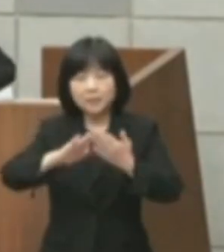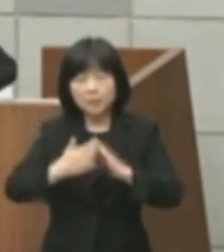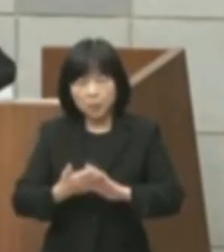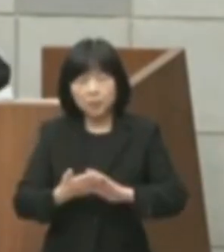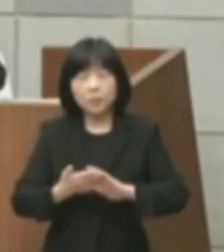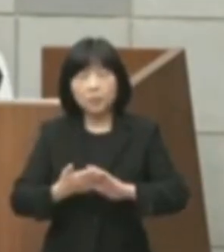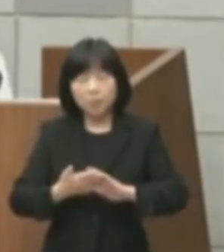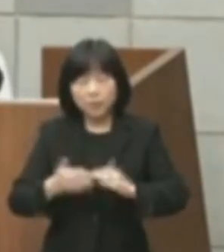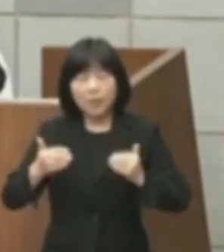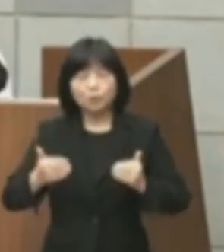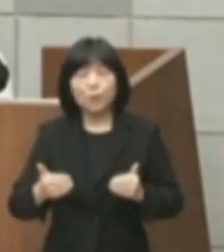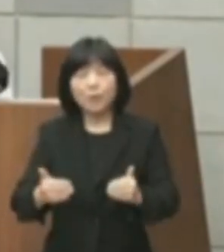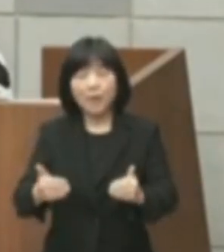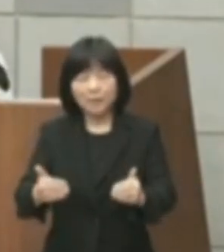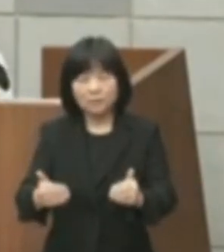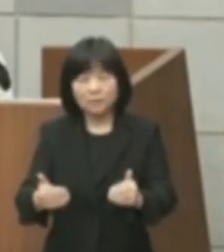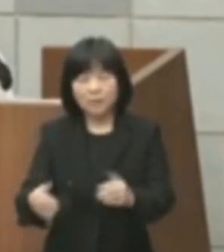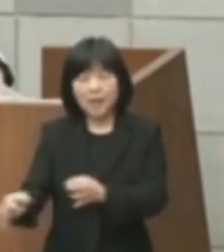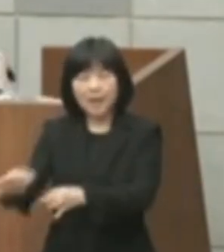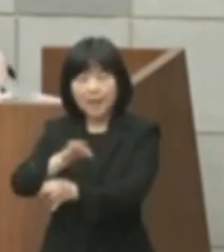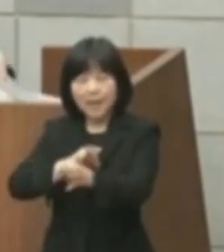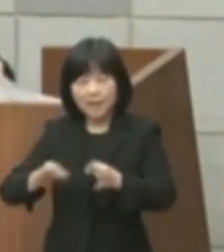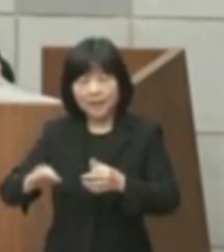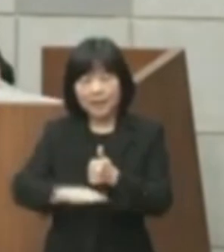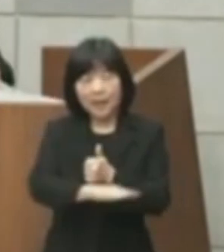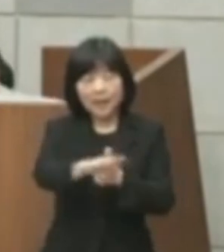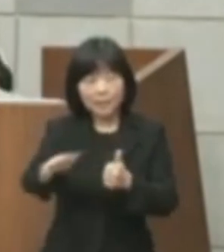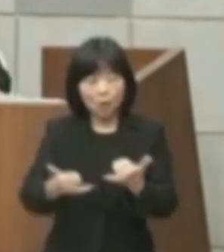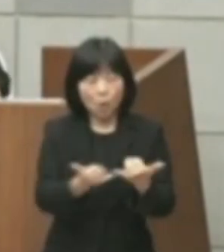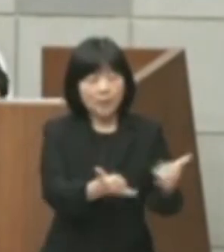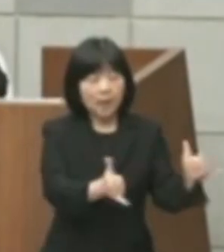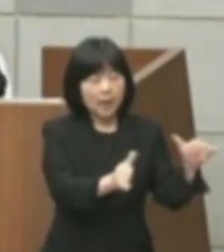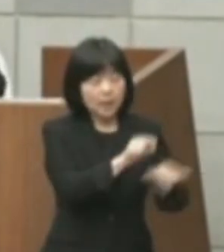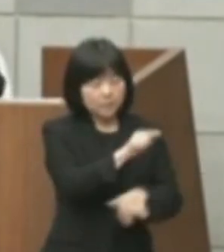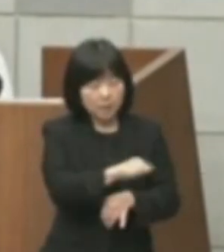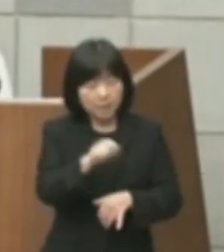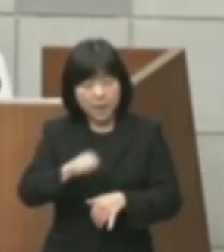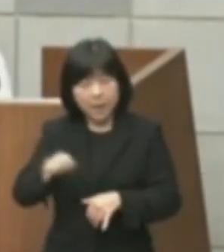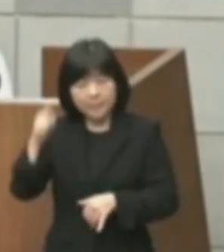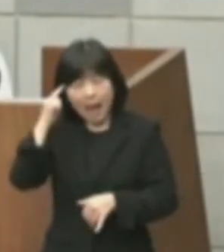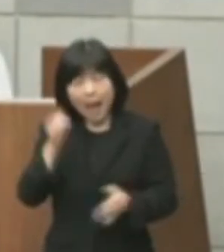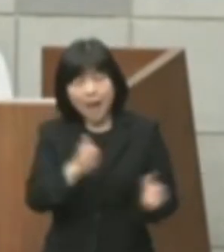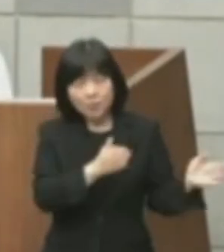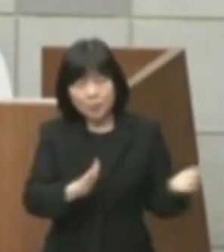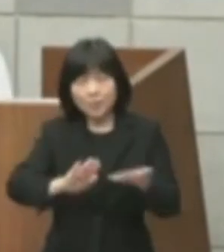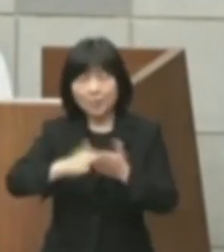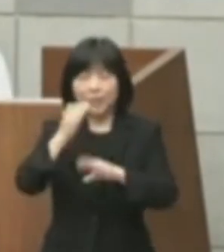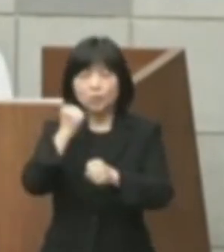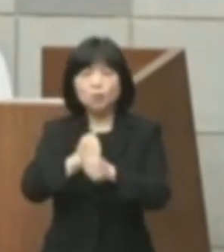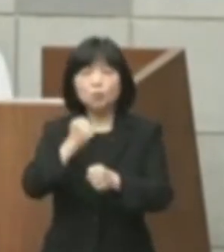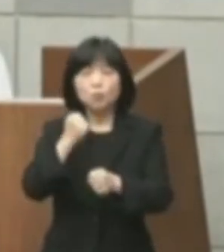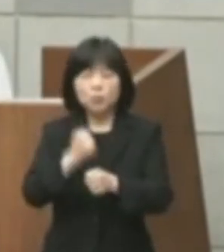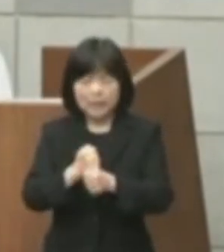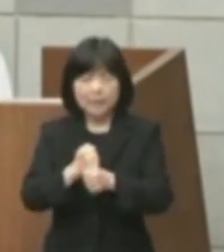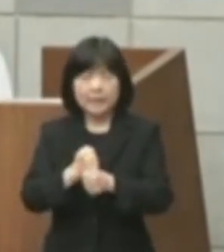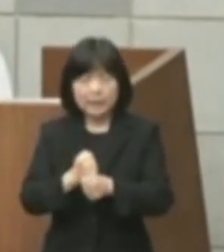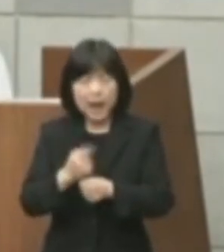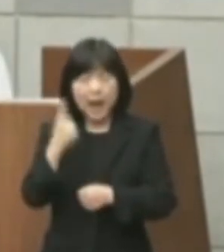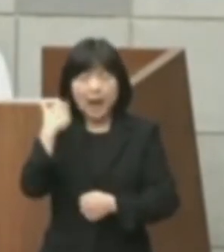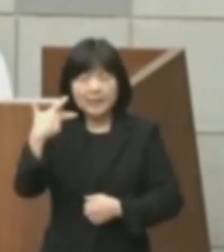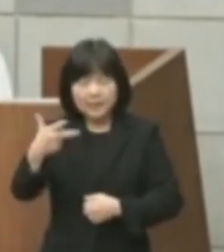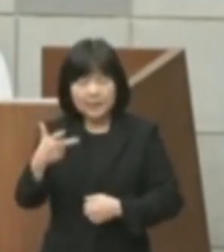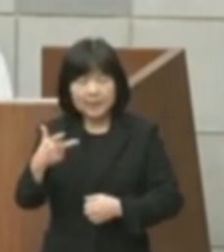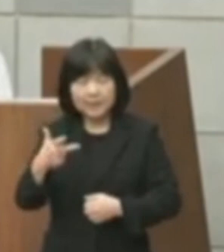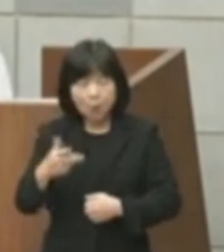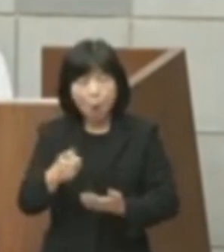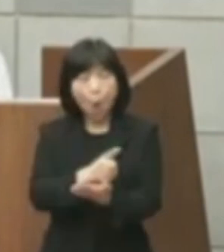さに進んでおりますから、経済環境社会の3側面にしっかり配慮したまちづくりというのが明石市の大きな方向性です。